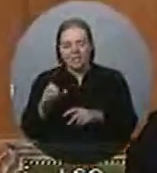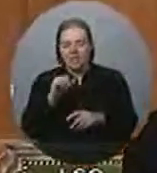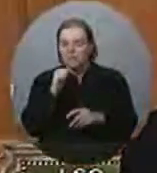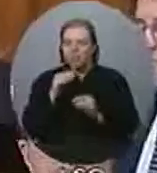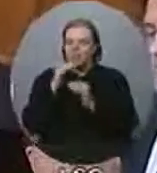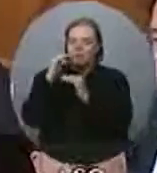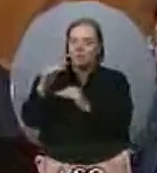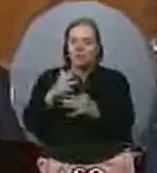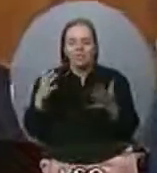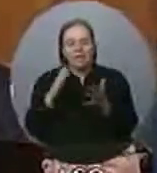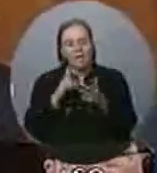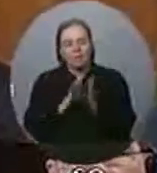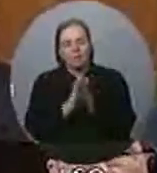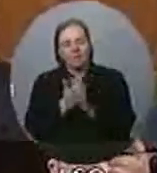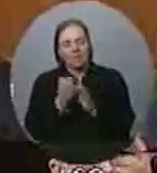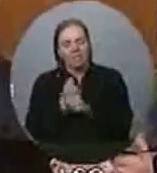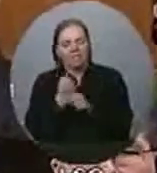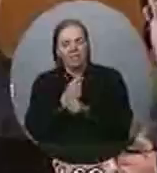M.